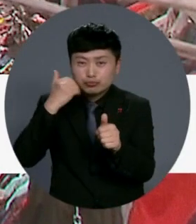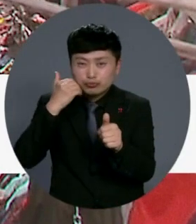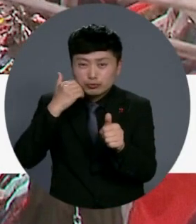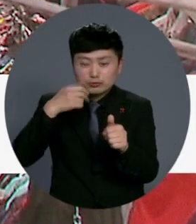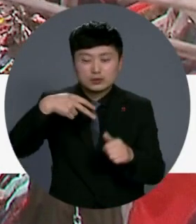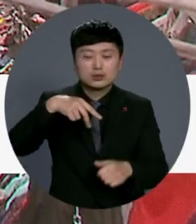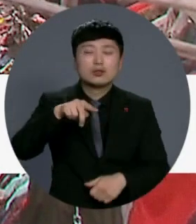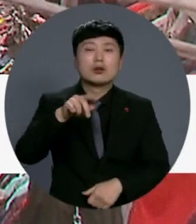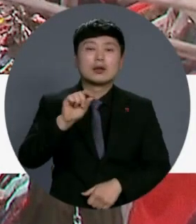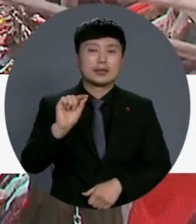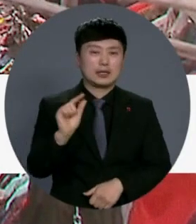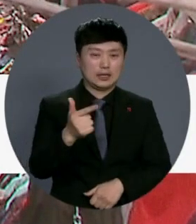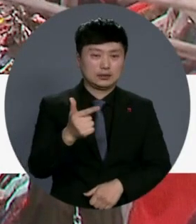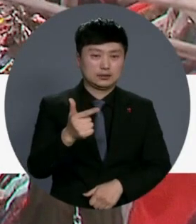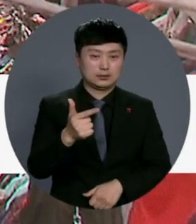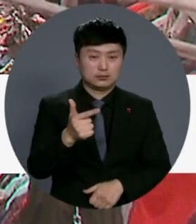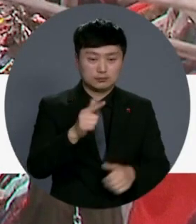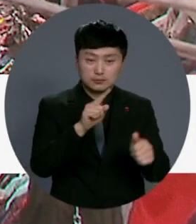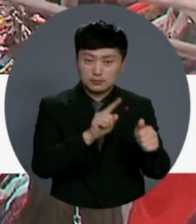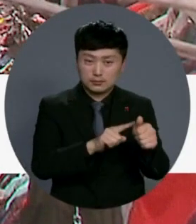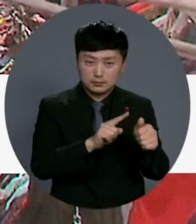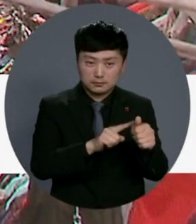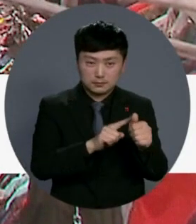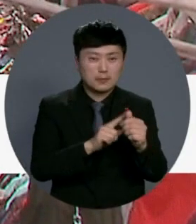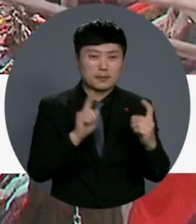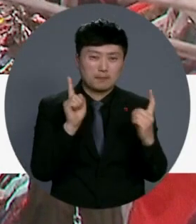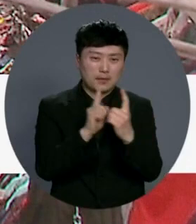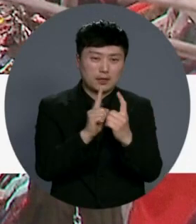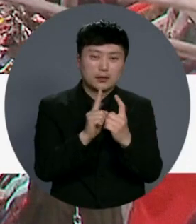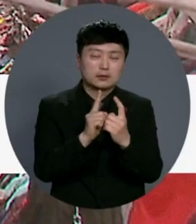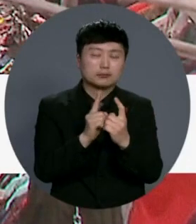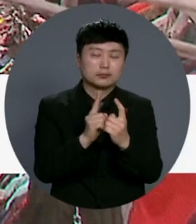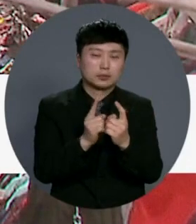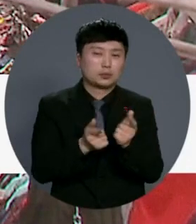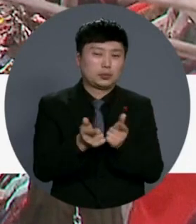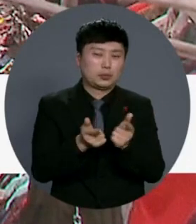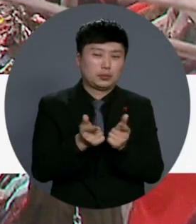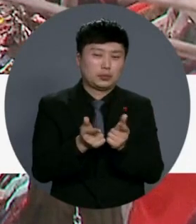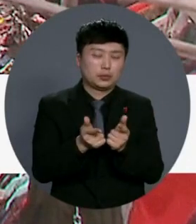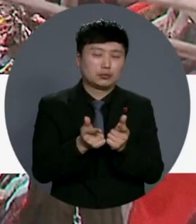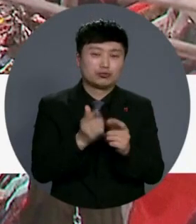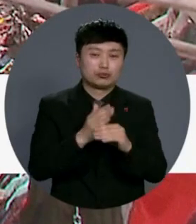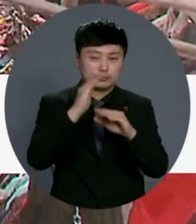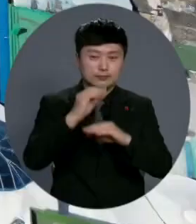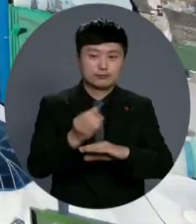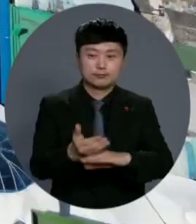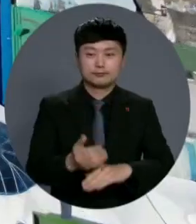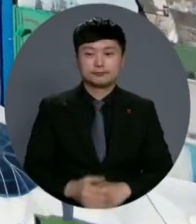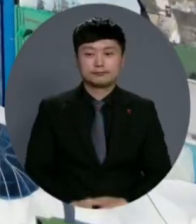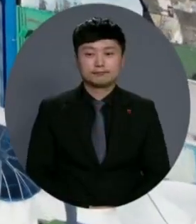건설사 서한이 우선 협상 대상자로 정해졌습니다. 손흥민 기자가 자세히 보도하겠습니다.